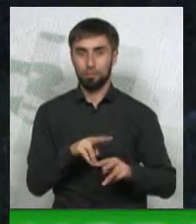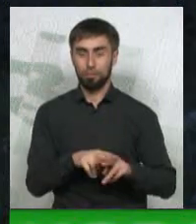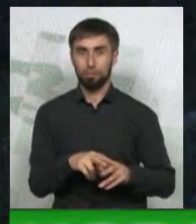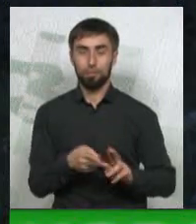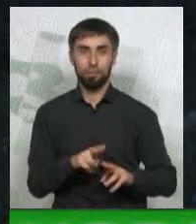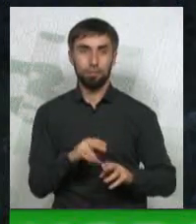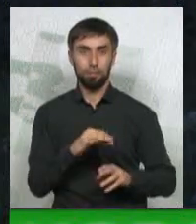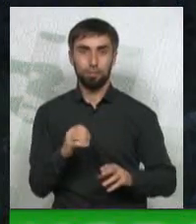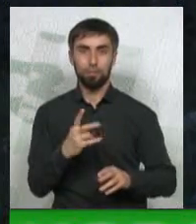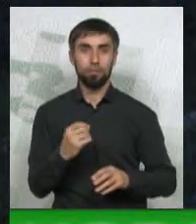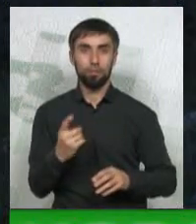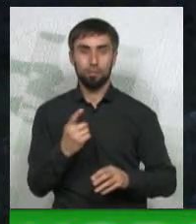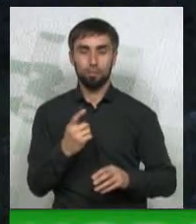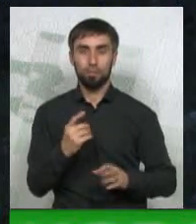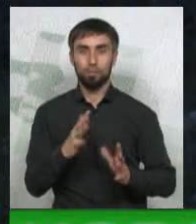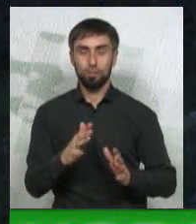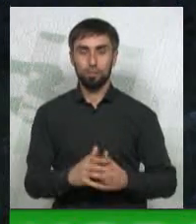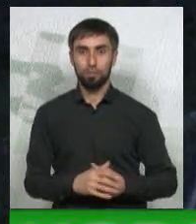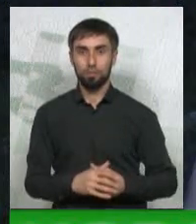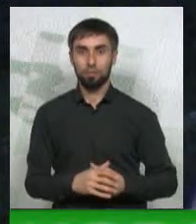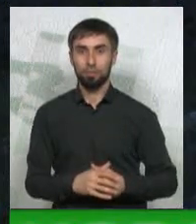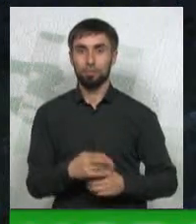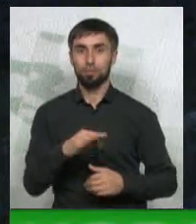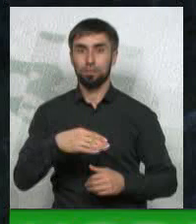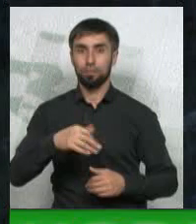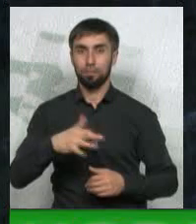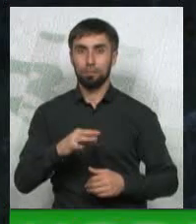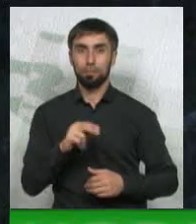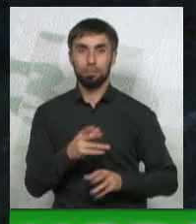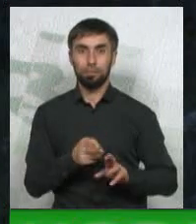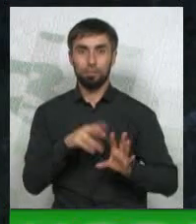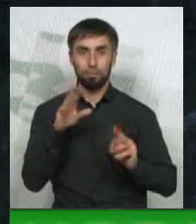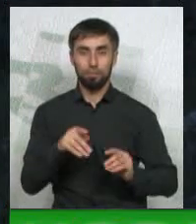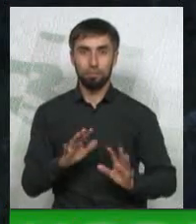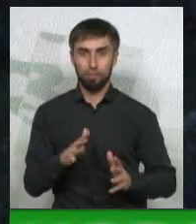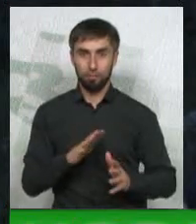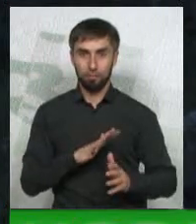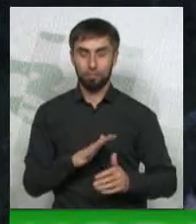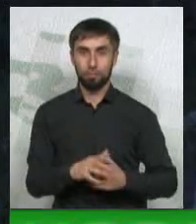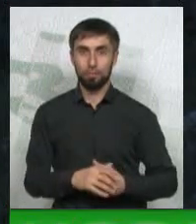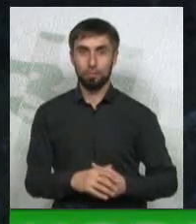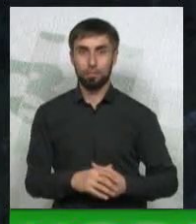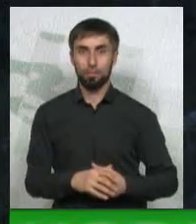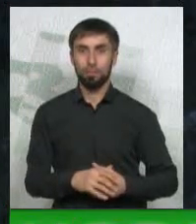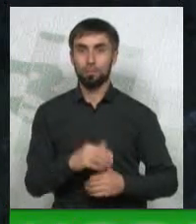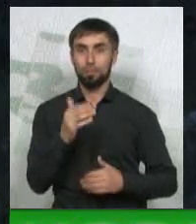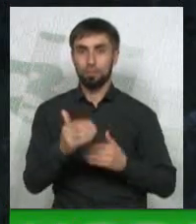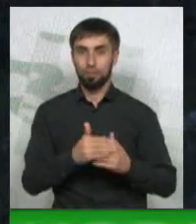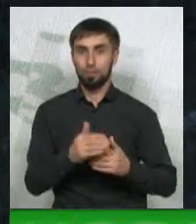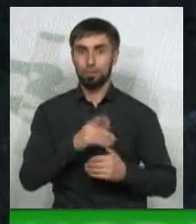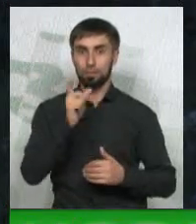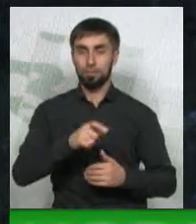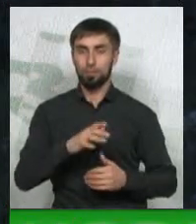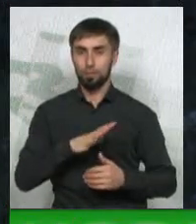это уже не первый событие. До того, как это все произойти, было наказан человек,